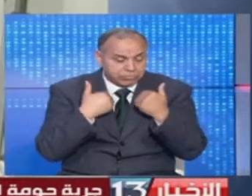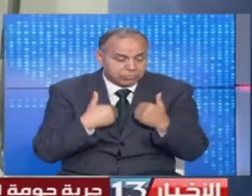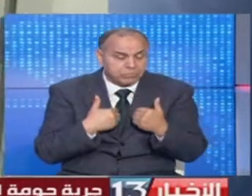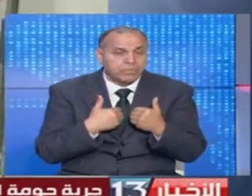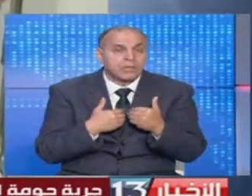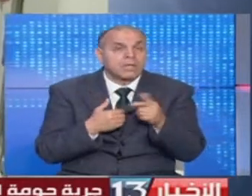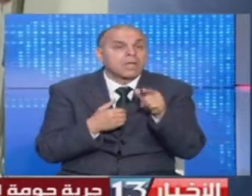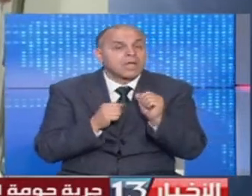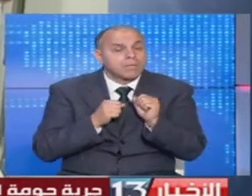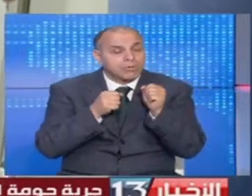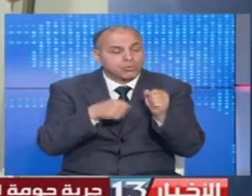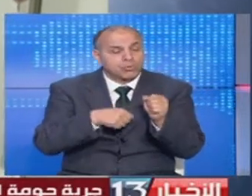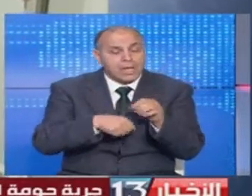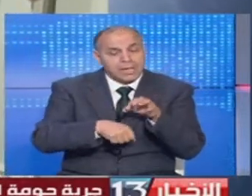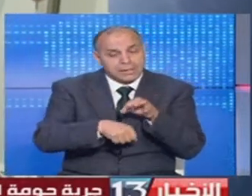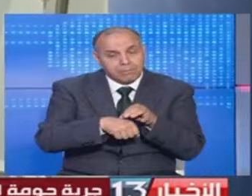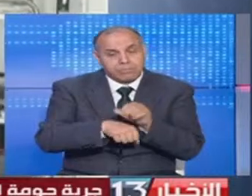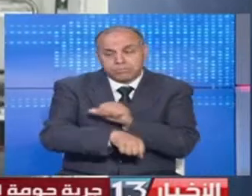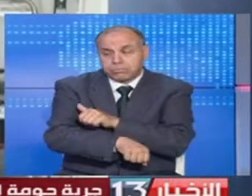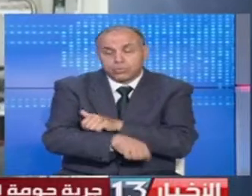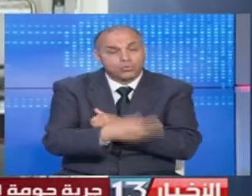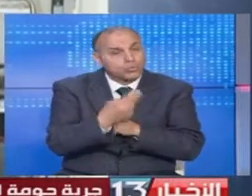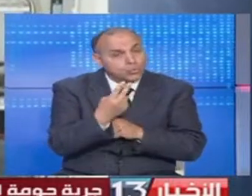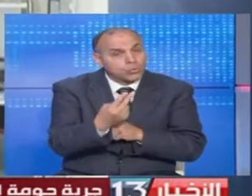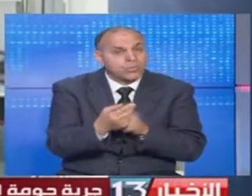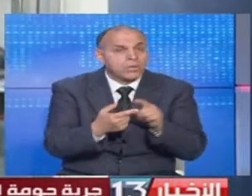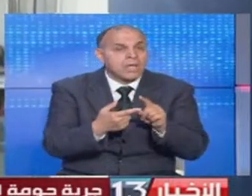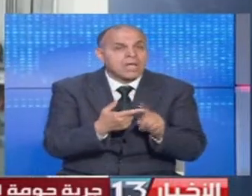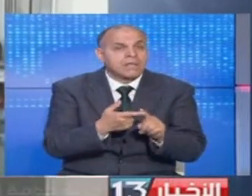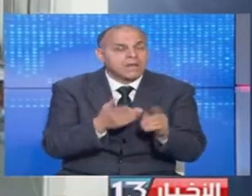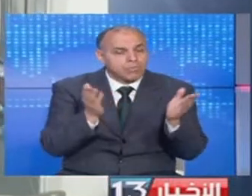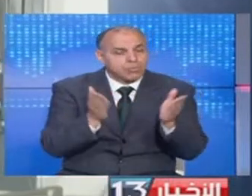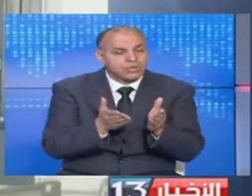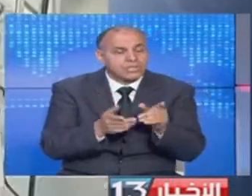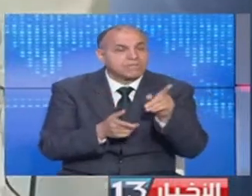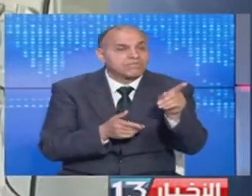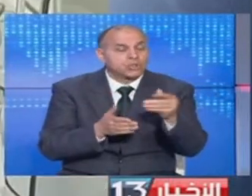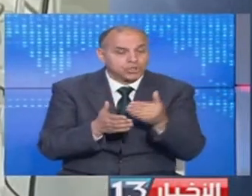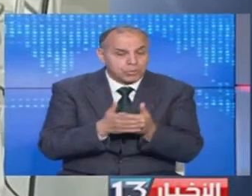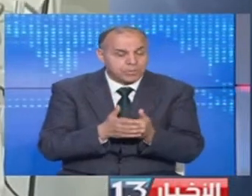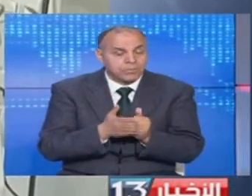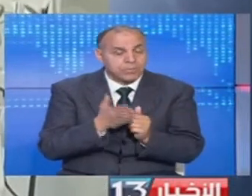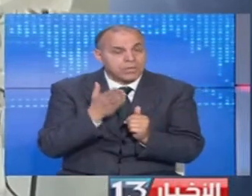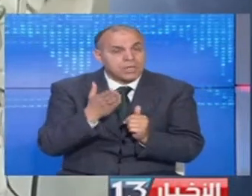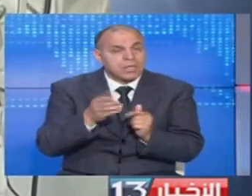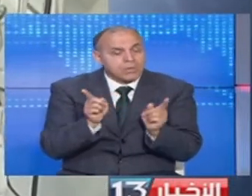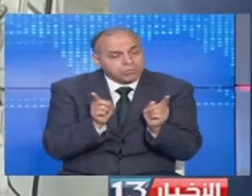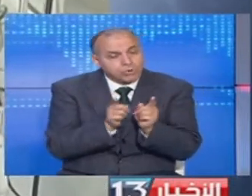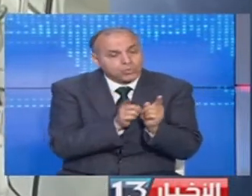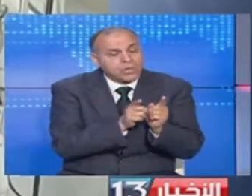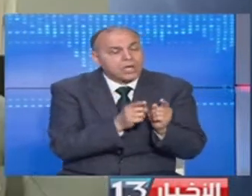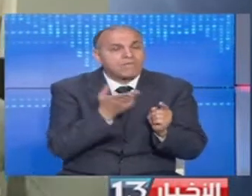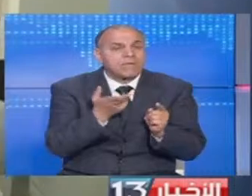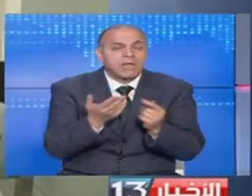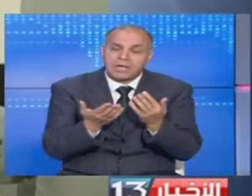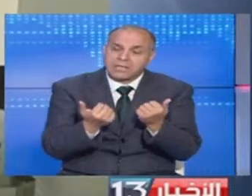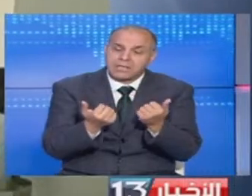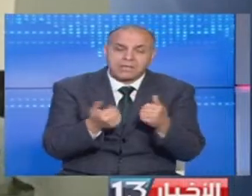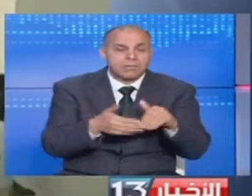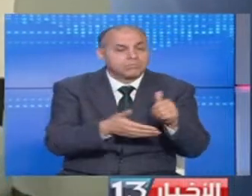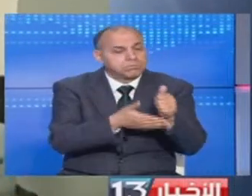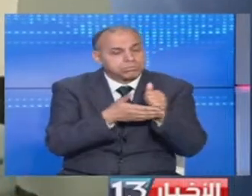وتبقى مجهودات الاطارات الطبيه وشبه الطبيه بالمستشفى السابق المقدمه محدوده في انتظار